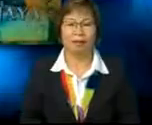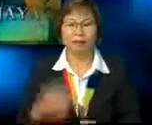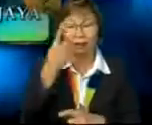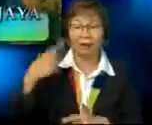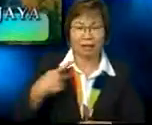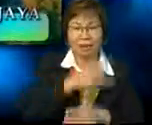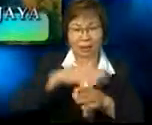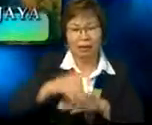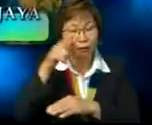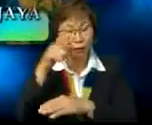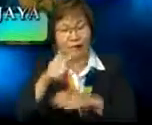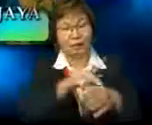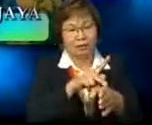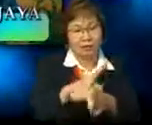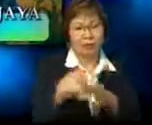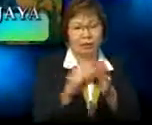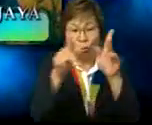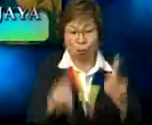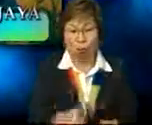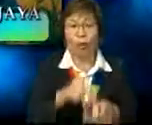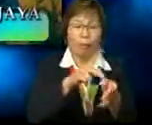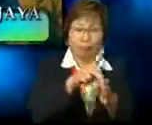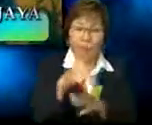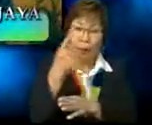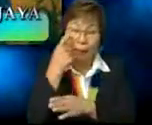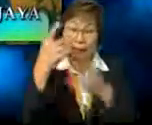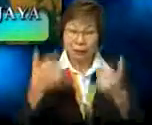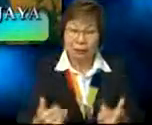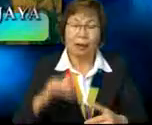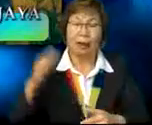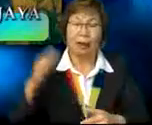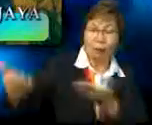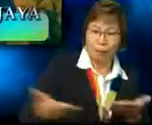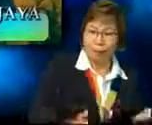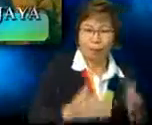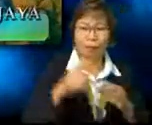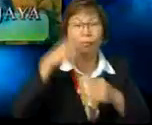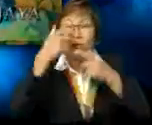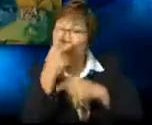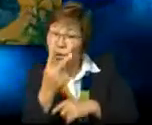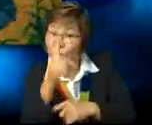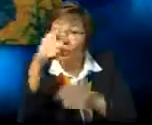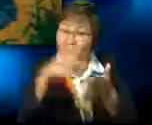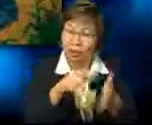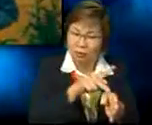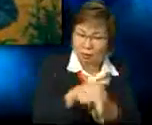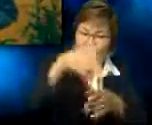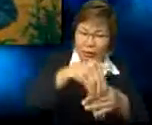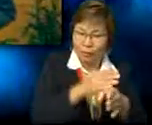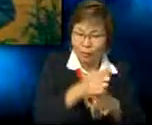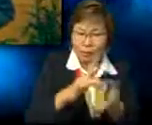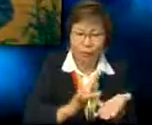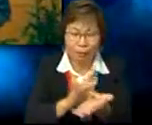Tadi kita telah melihat kejayaan sebagai seorang pakar mata. Sekarang saya akan bawa anda semua meninjau satu lagi kejayaan dalam